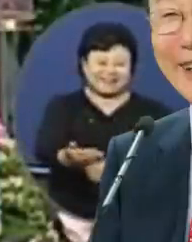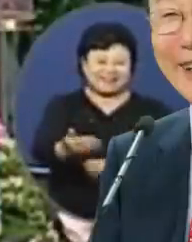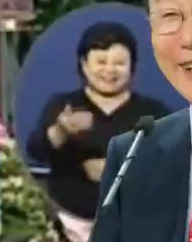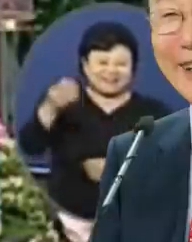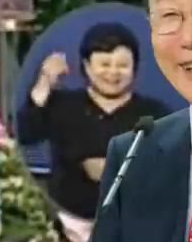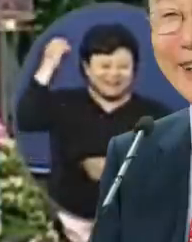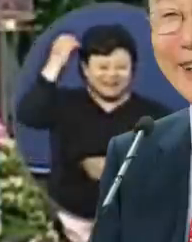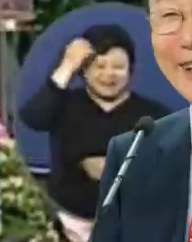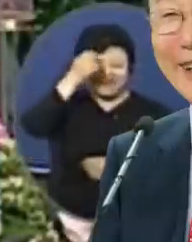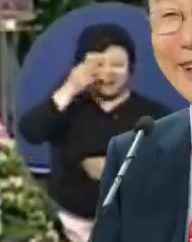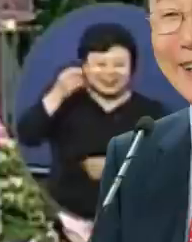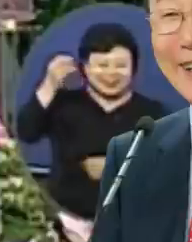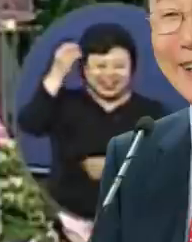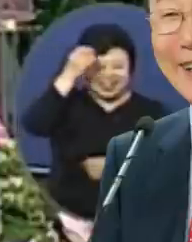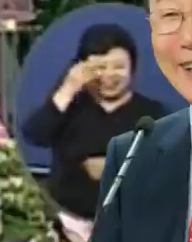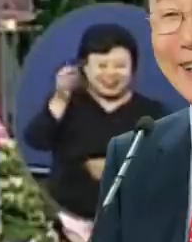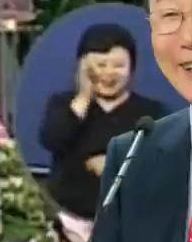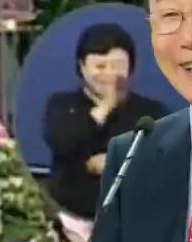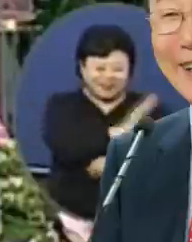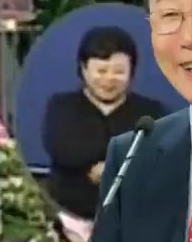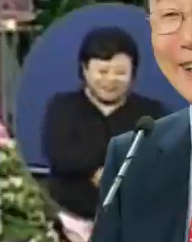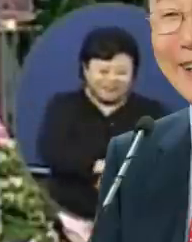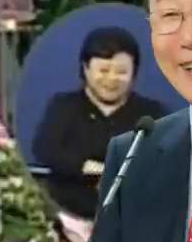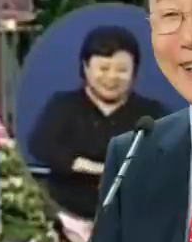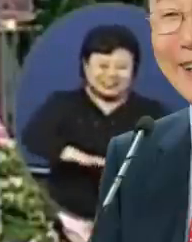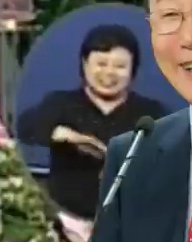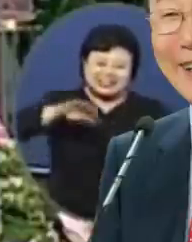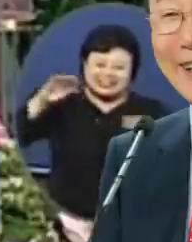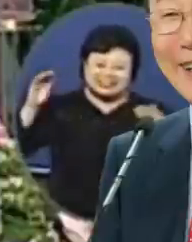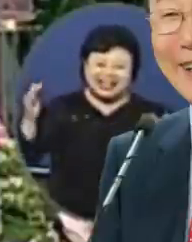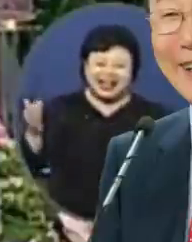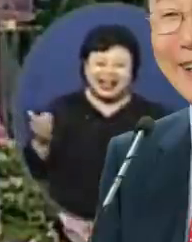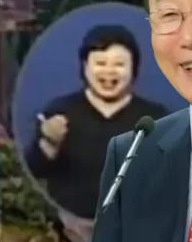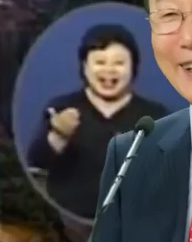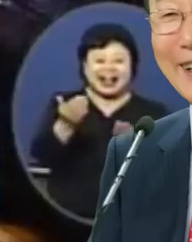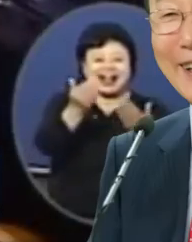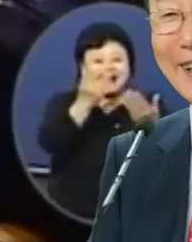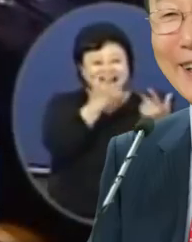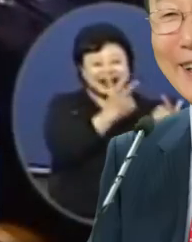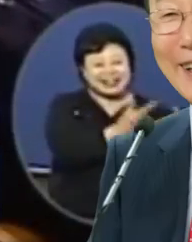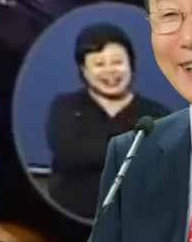자여 내 영혼이